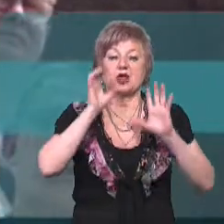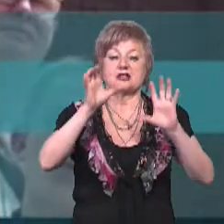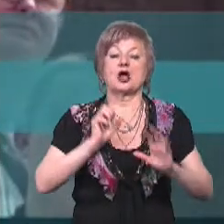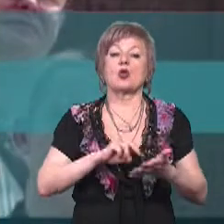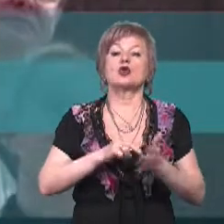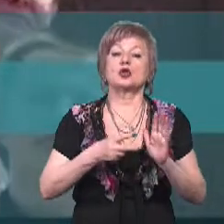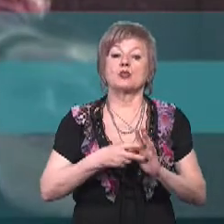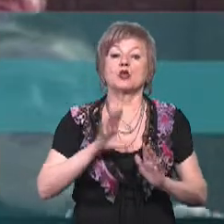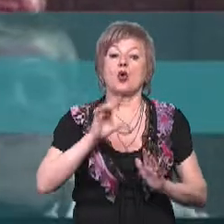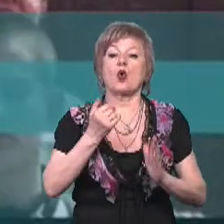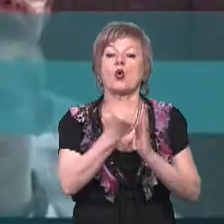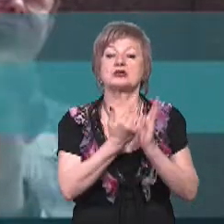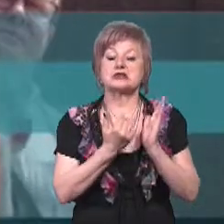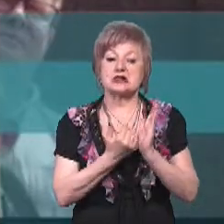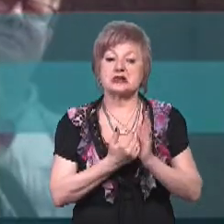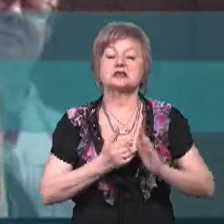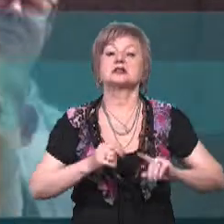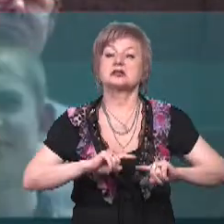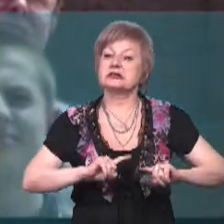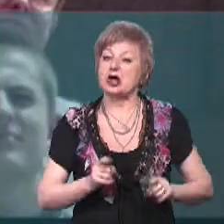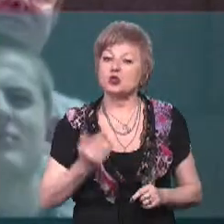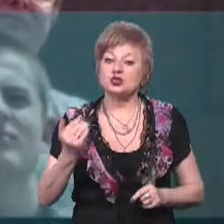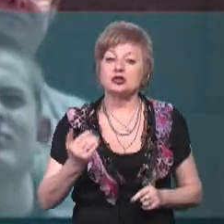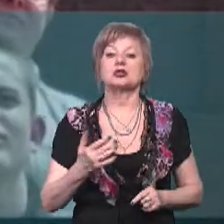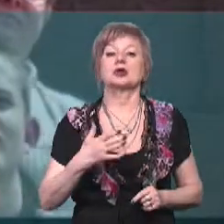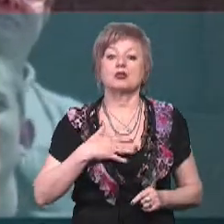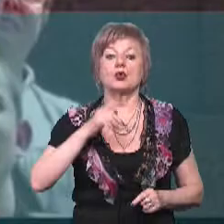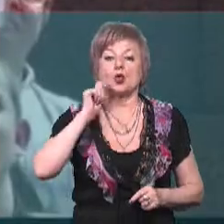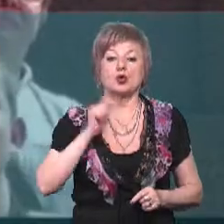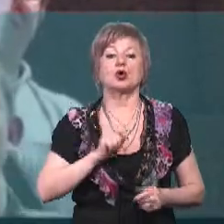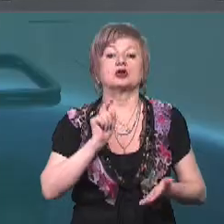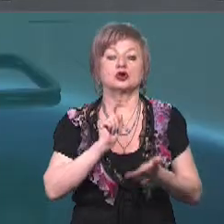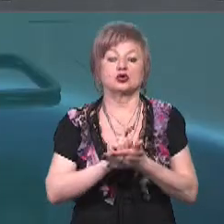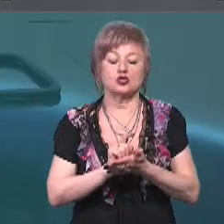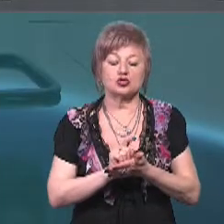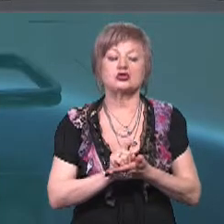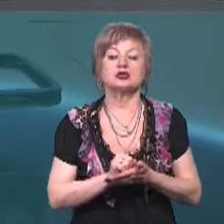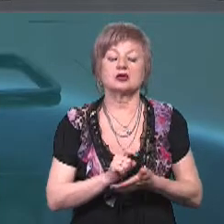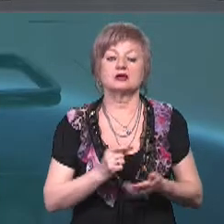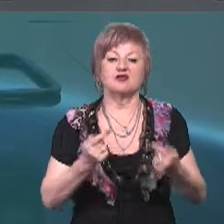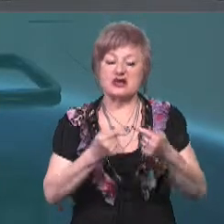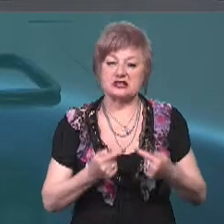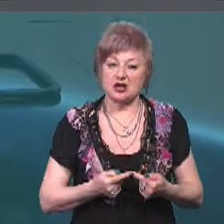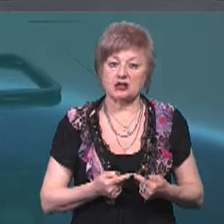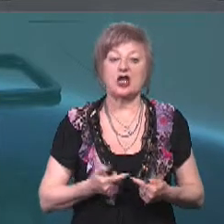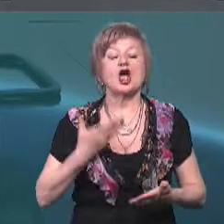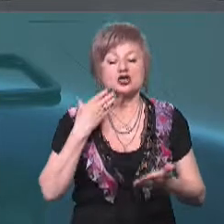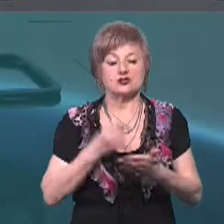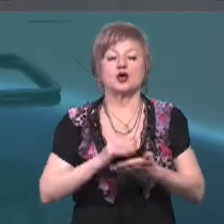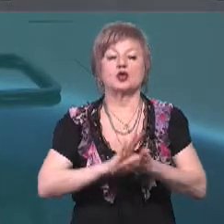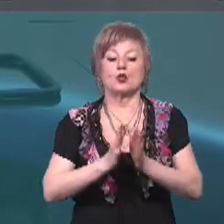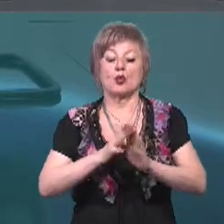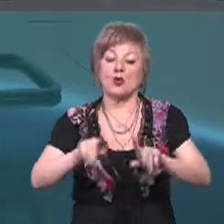про статус заручника. Цим законом Україна має визнати їх існування. Свої вимоги учасники маршу